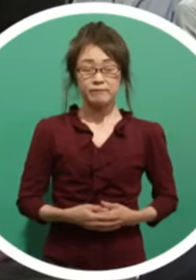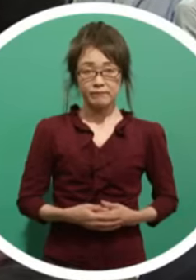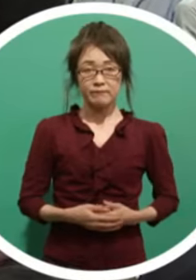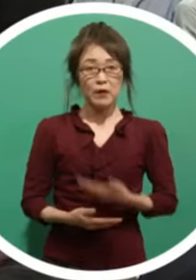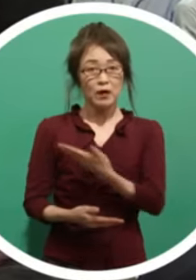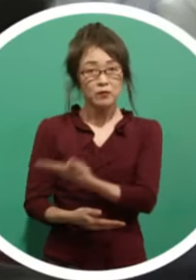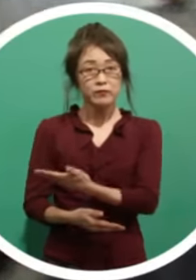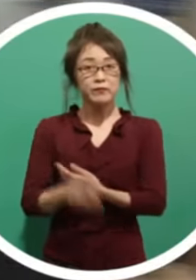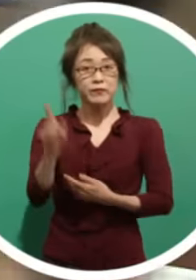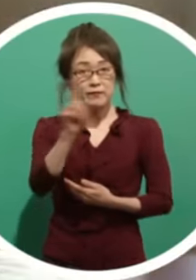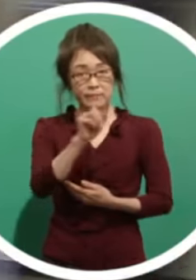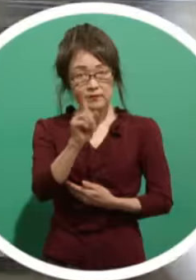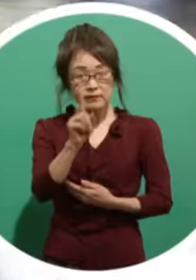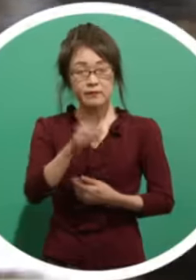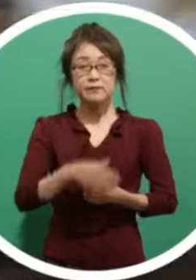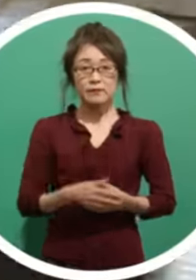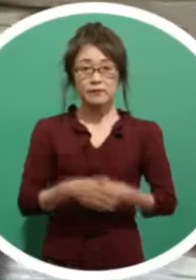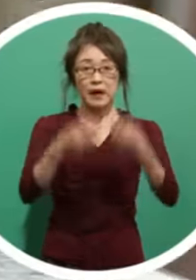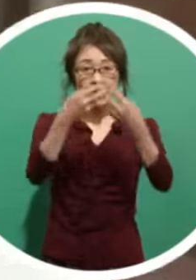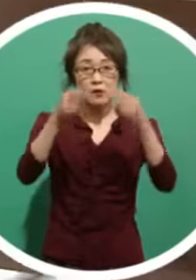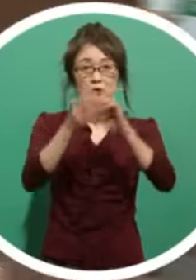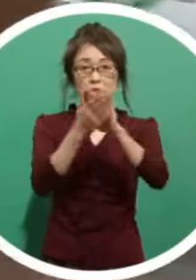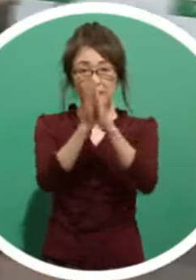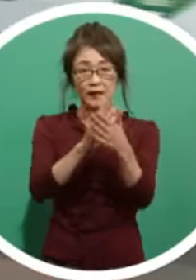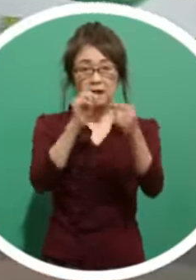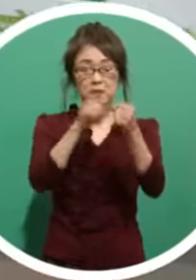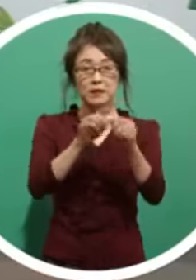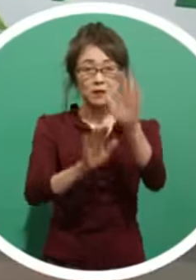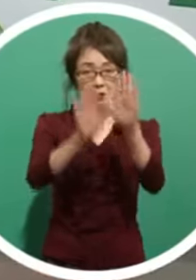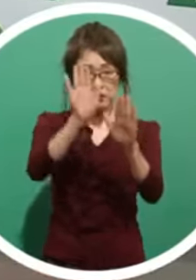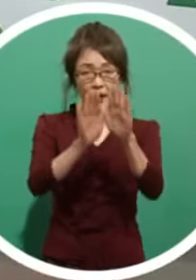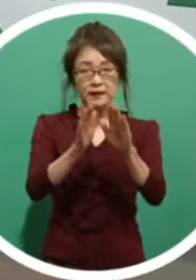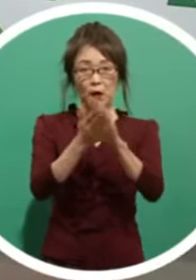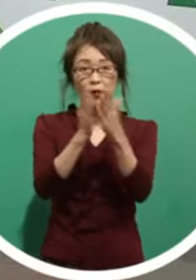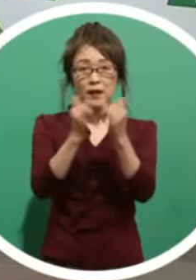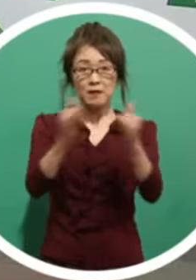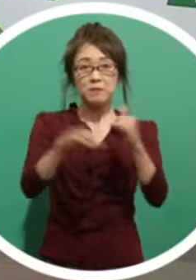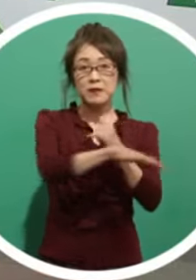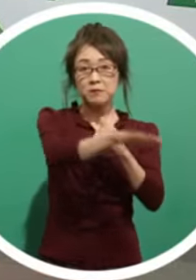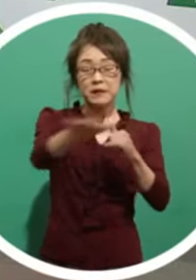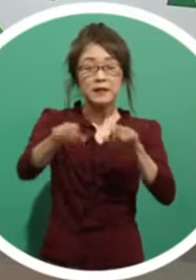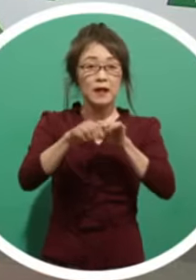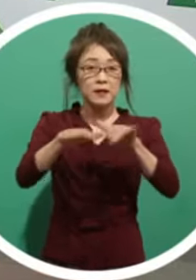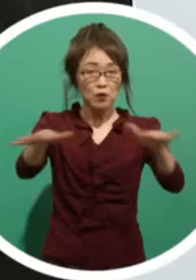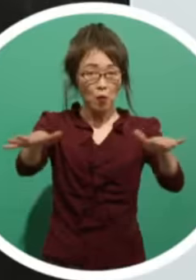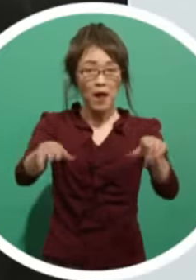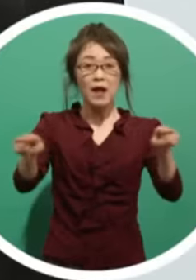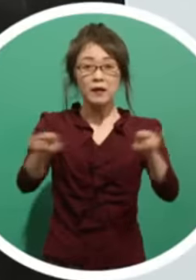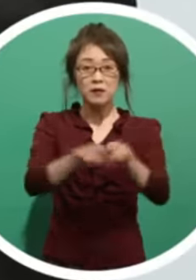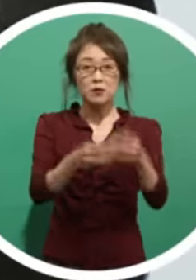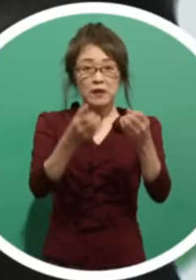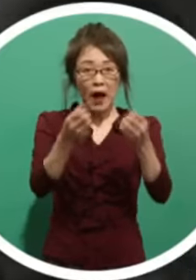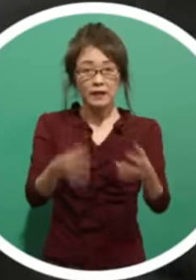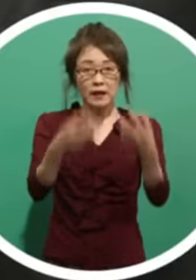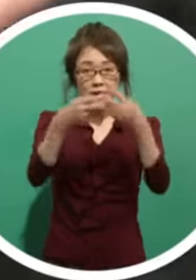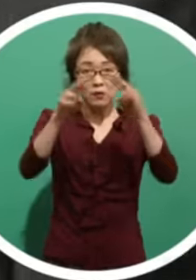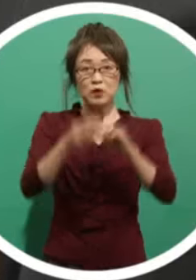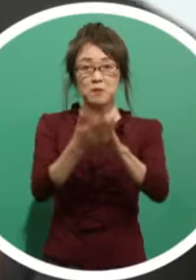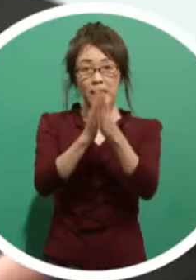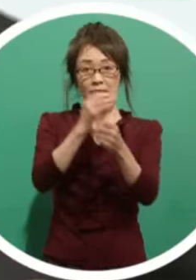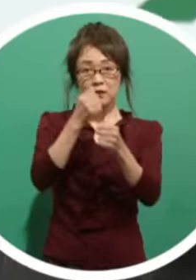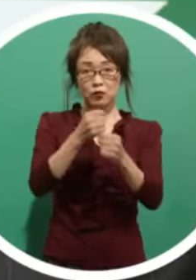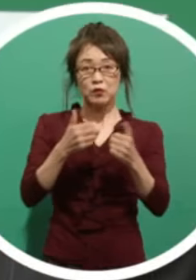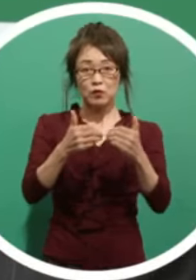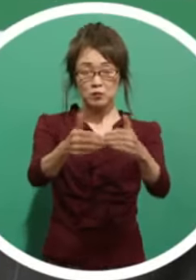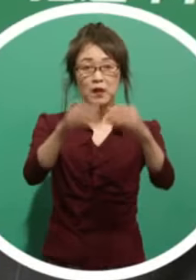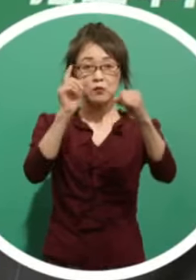島未来チャレンジビジョンは、広島県の目指す姿を県民と共有し、一緒に新たな広島県づくりを進め